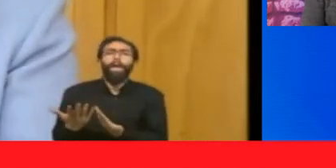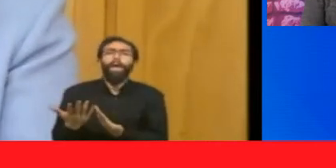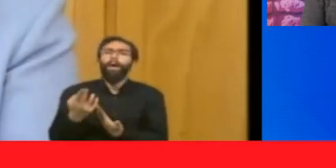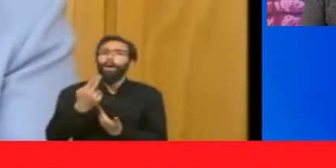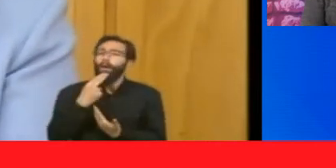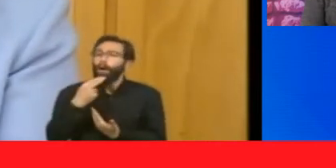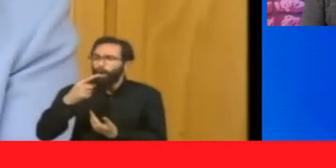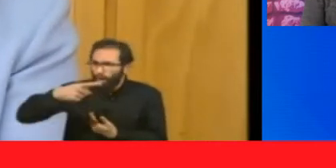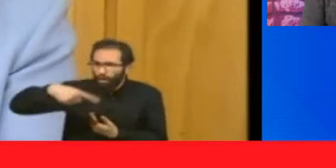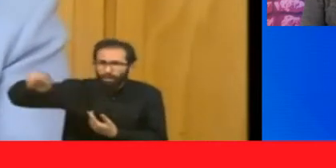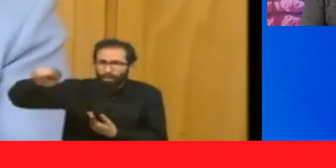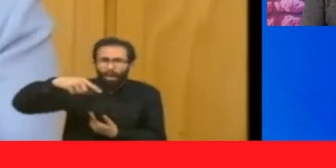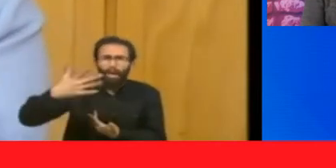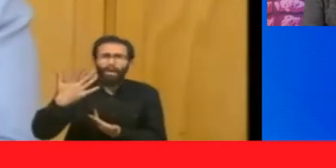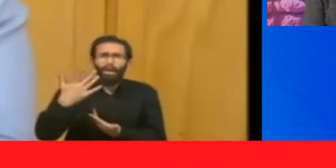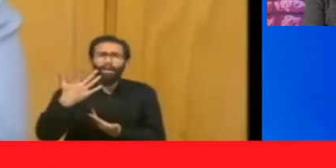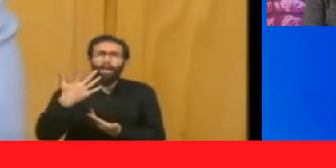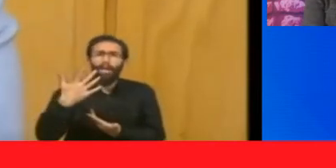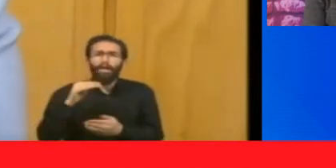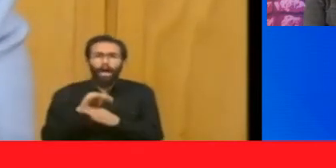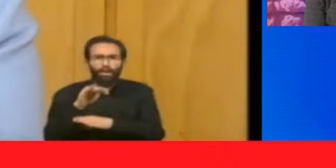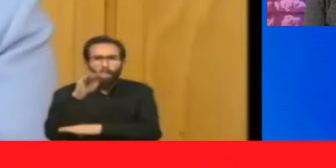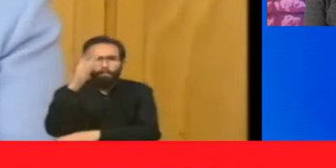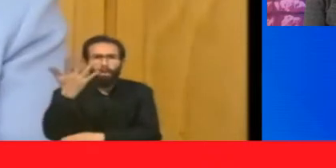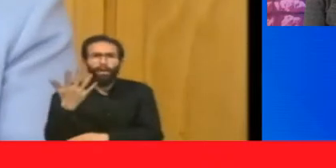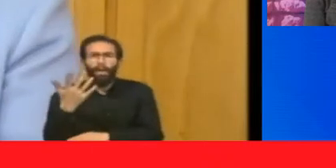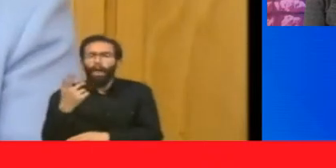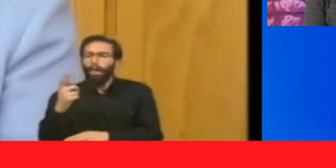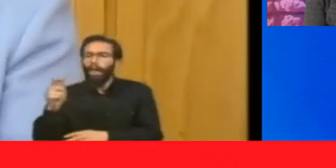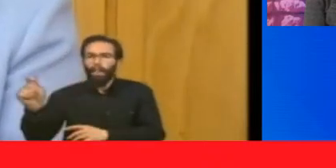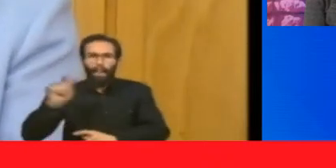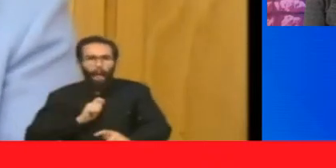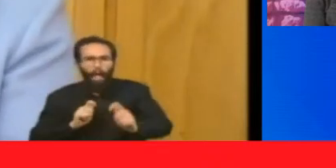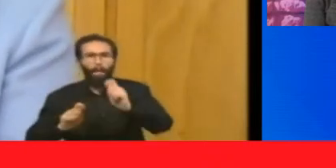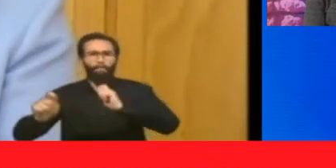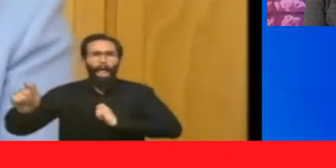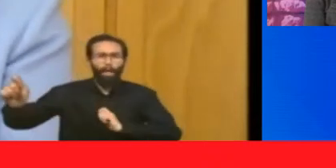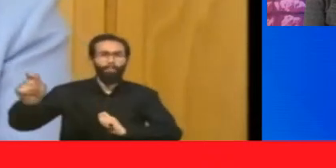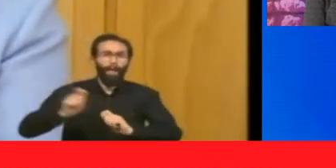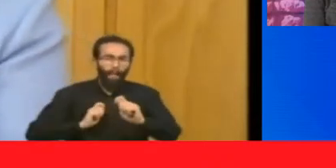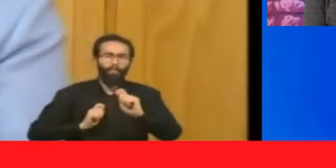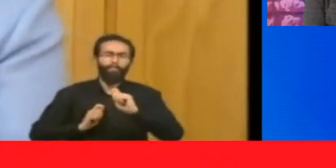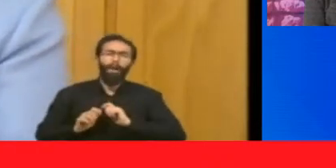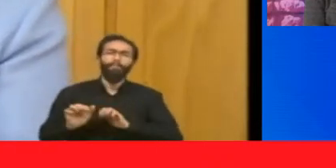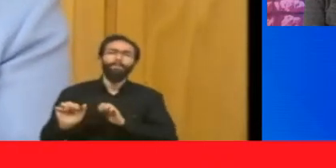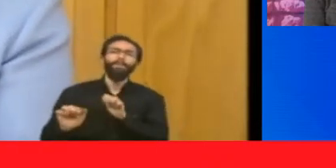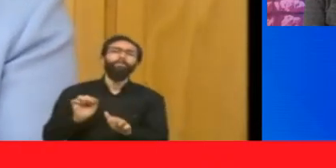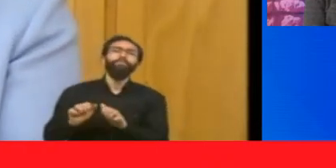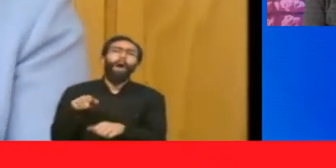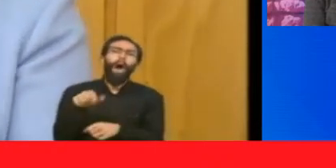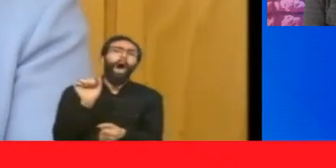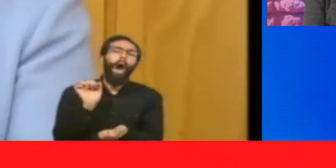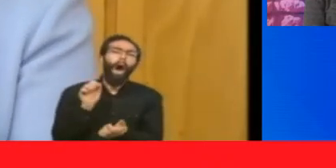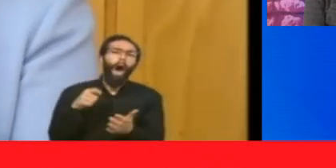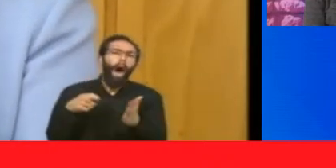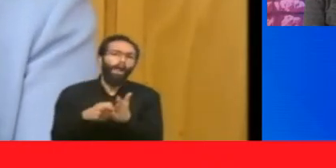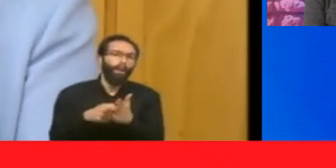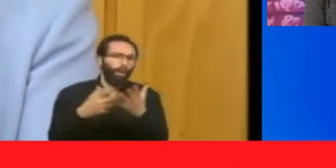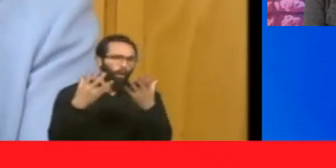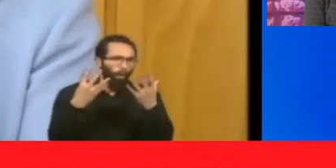yaşamını, taleplerini ve iradesini de aynı zamanda savunmak anlamına gelmektedir.